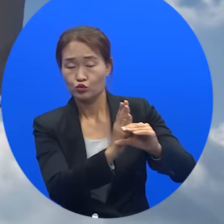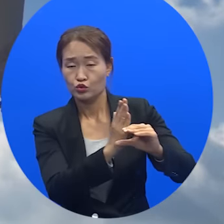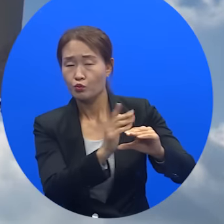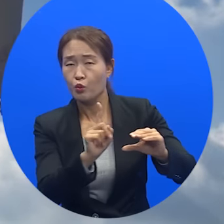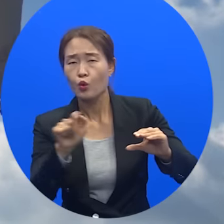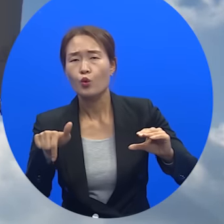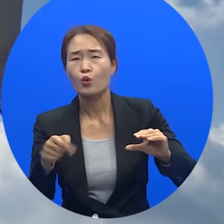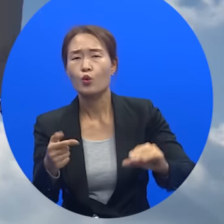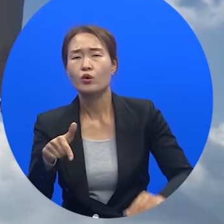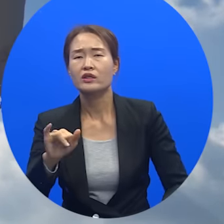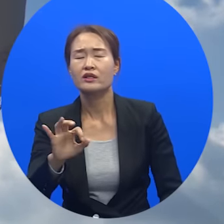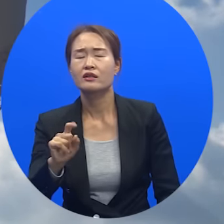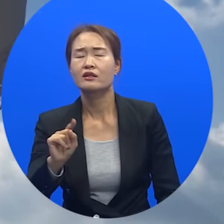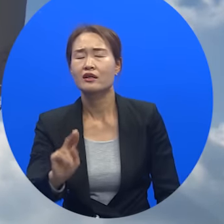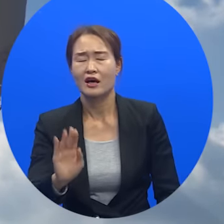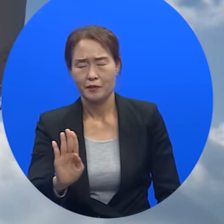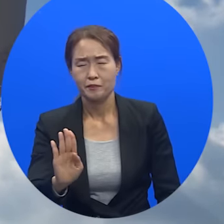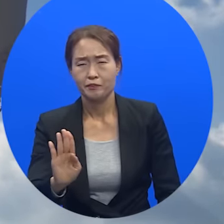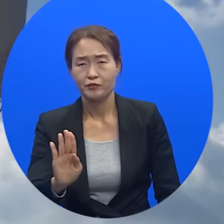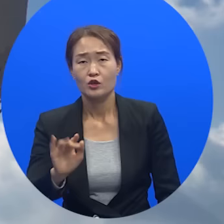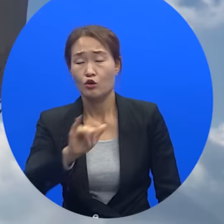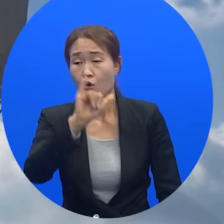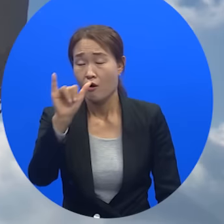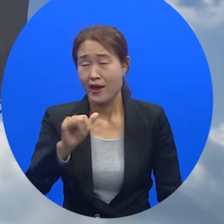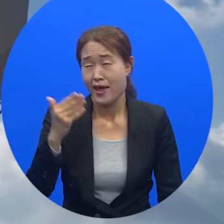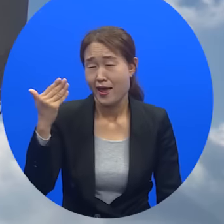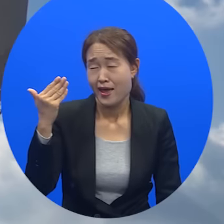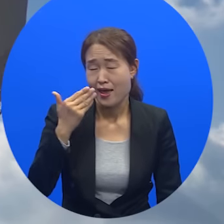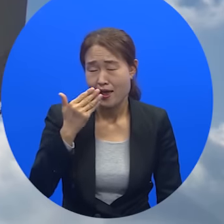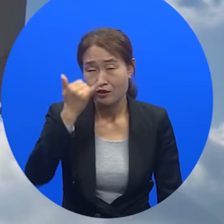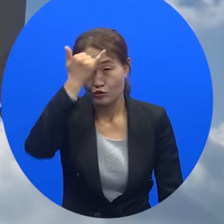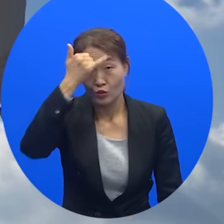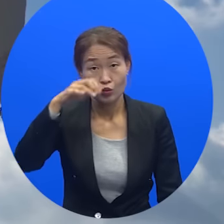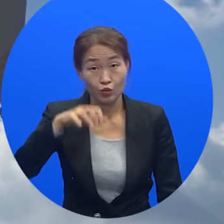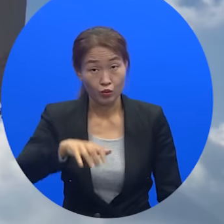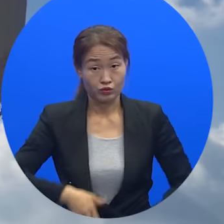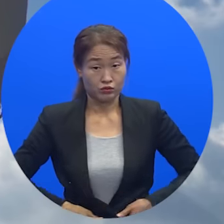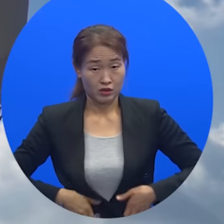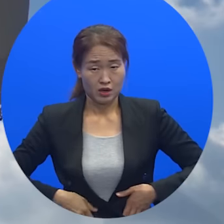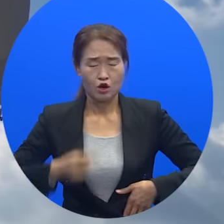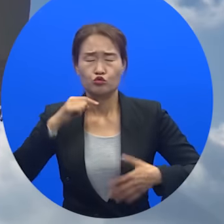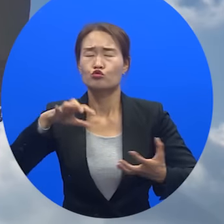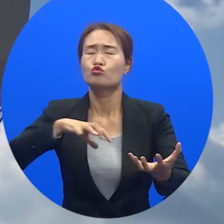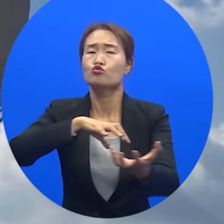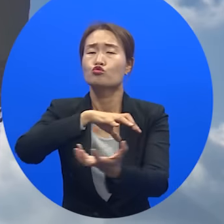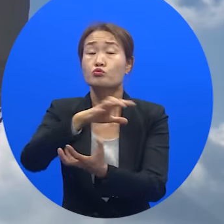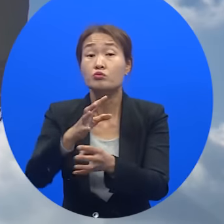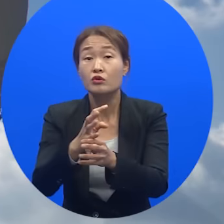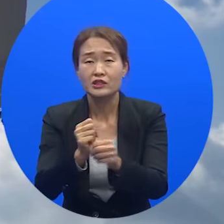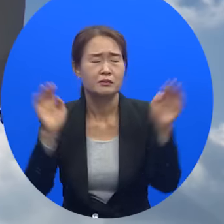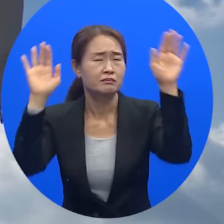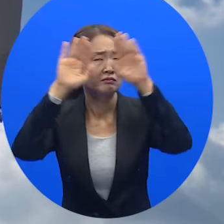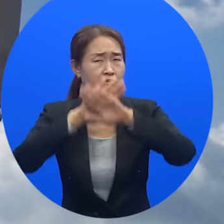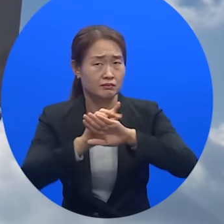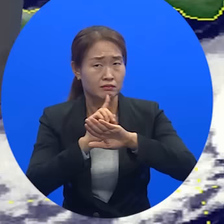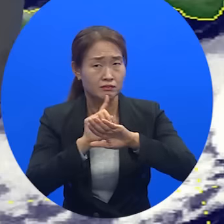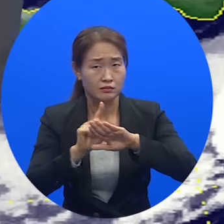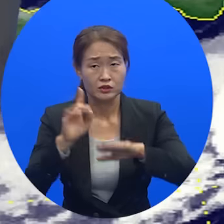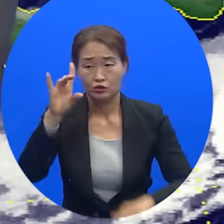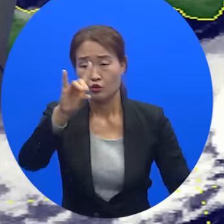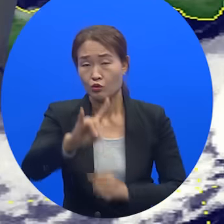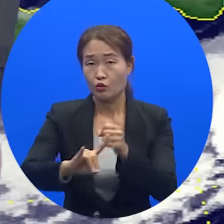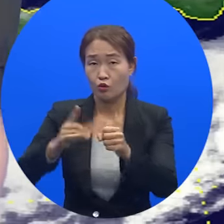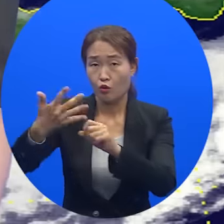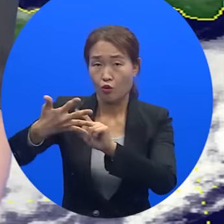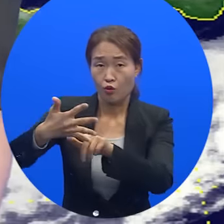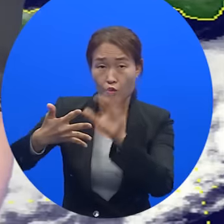위치한 고기압의 영향으로 전국이 대체로 맑다가 충청과 남부지방은 밤에 구름 많아지겠습니다.